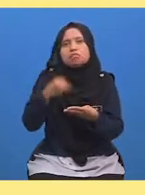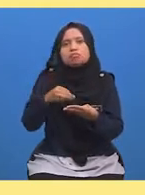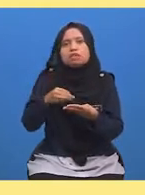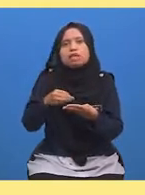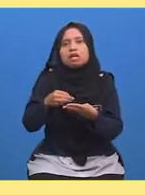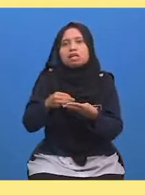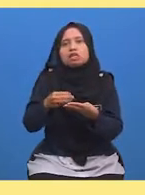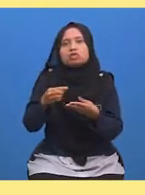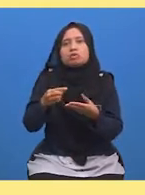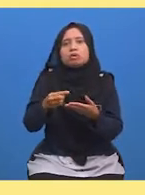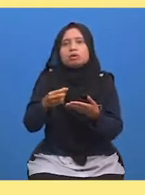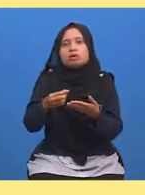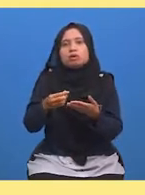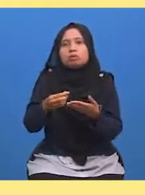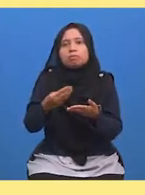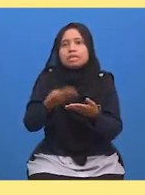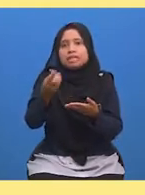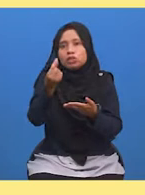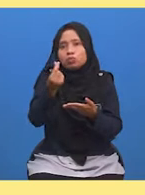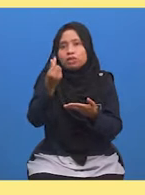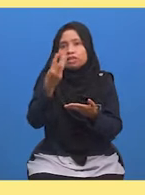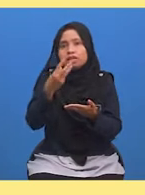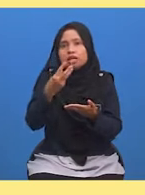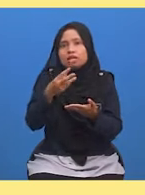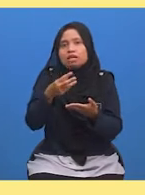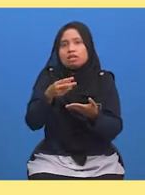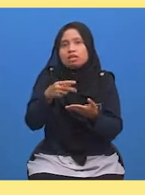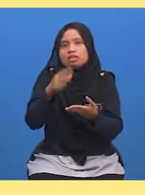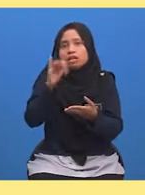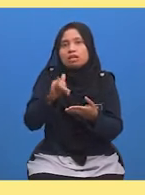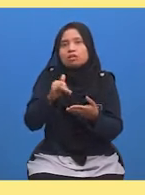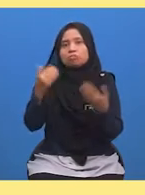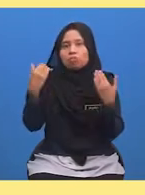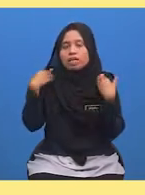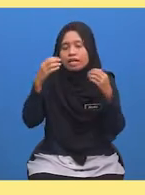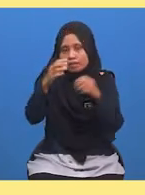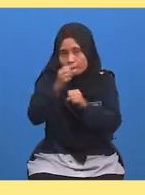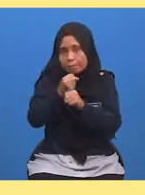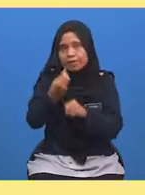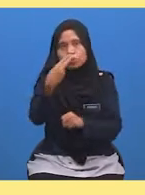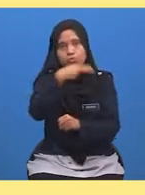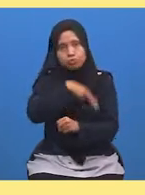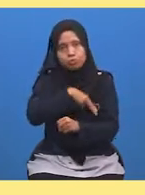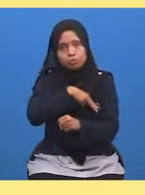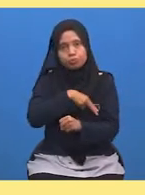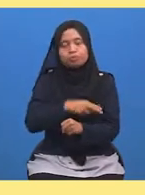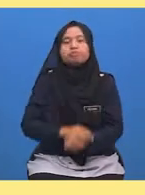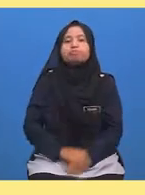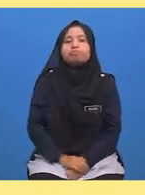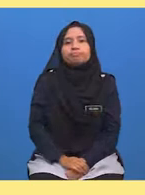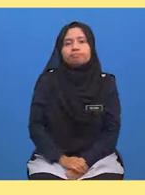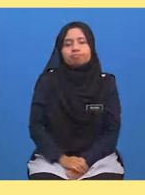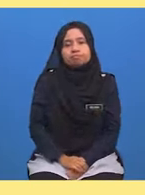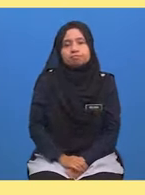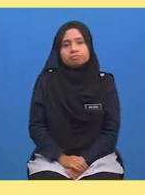memastikan mereka melabur dalam perniagaan perabot yang berpotensi menjana keuntungan